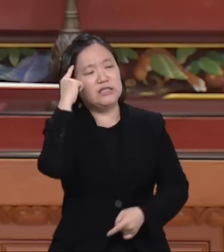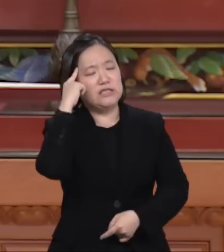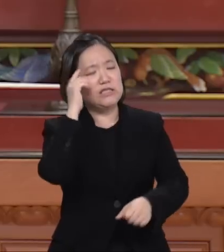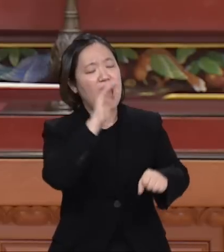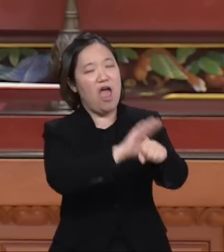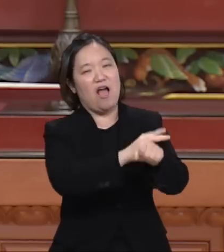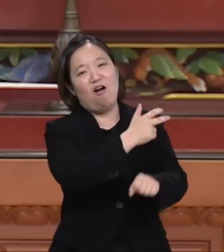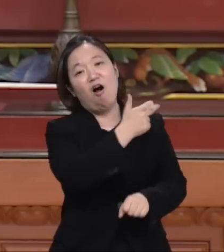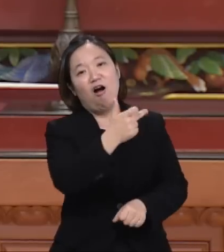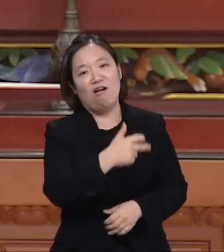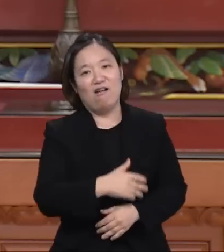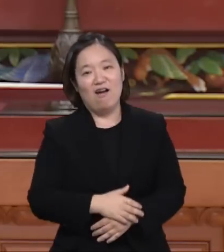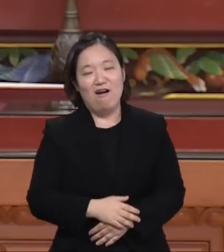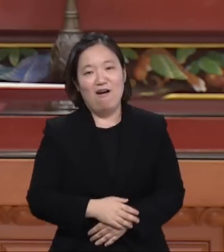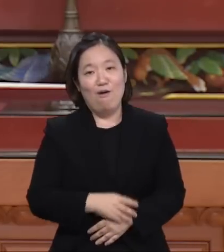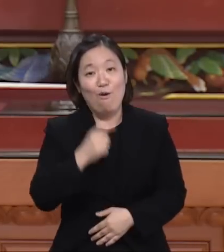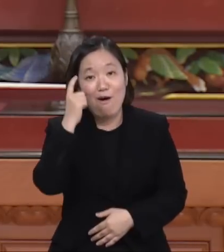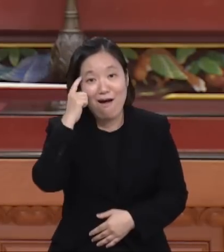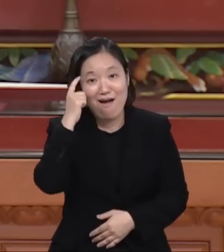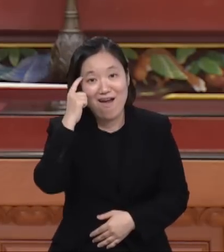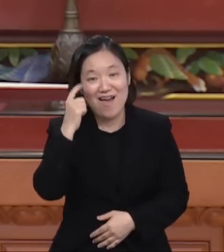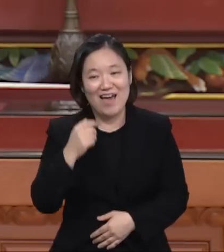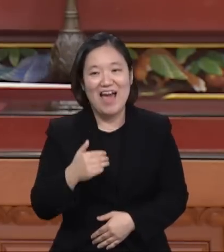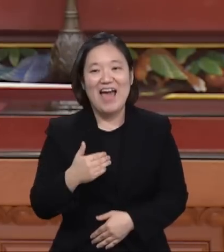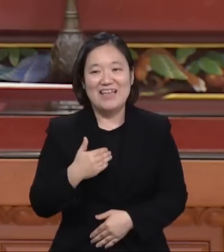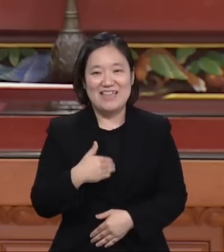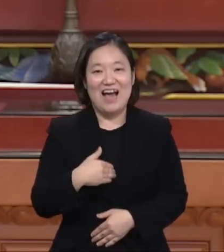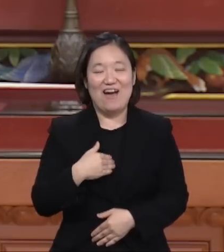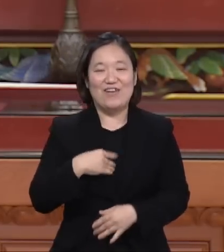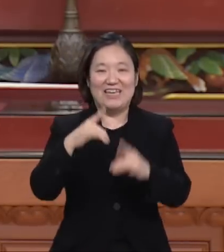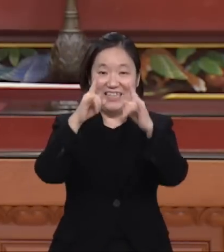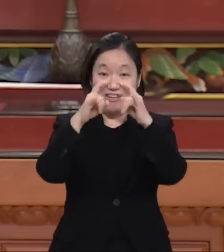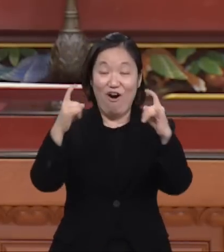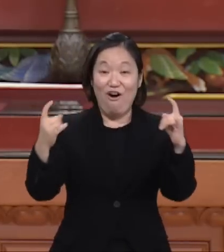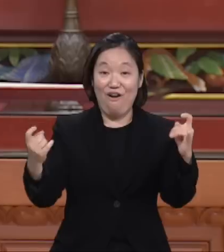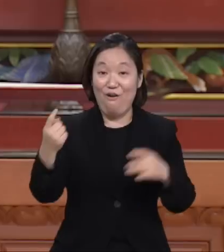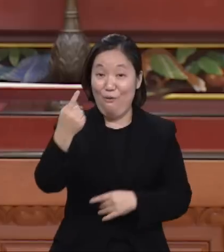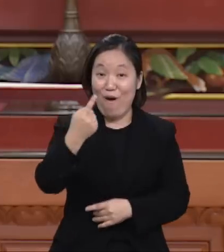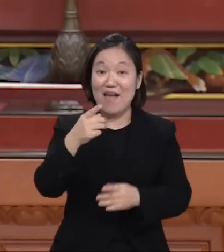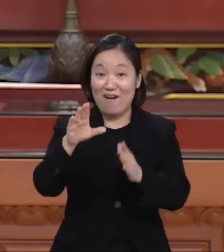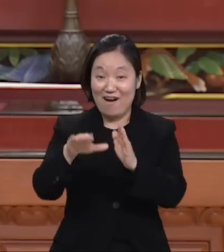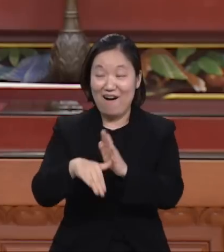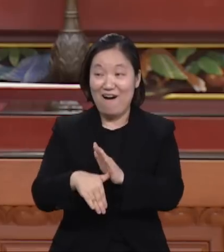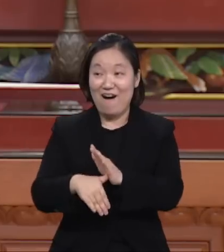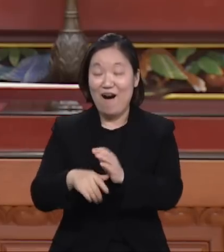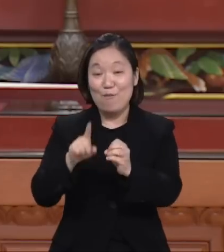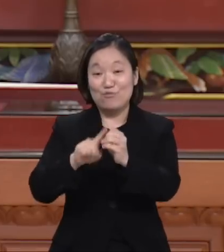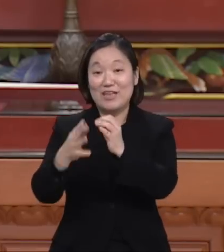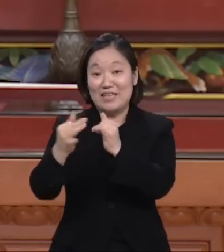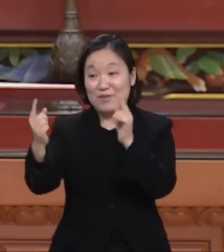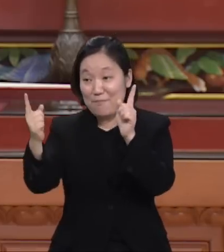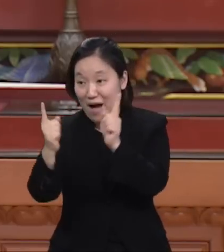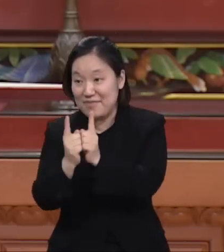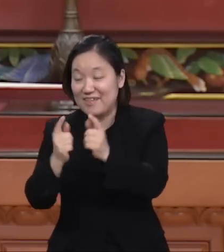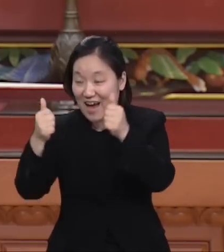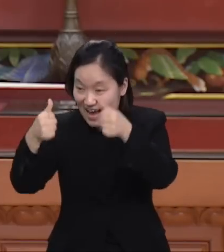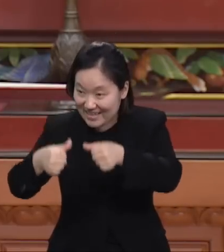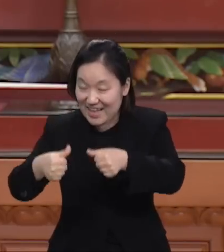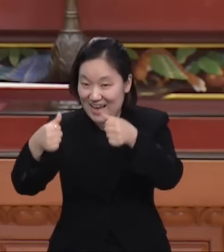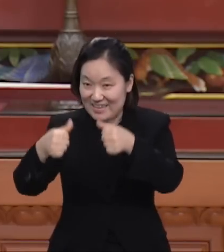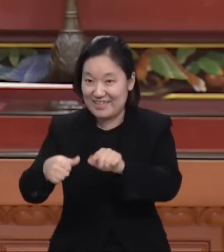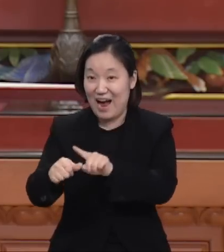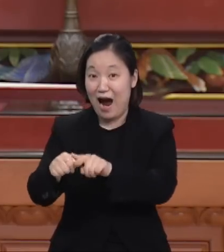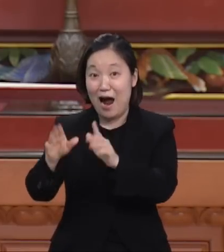왜냐 제가 여기 이렇게 1주면 이렇게 들어서 신도님들 이렇게 인사드리는데 우리 정법사 불자님들이